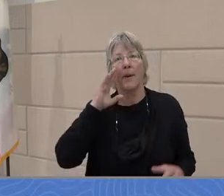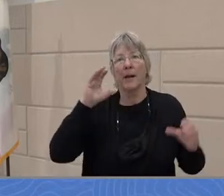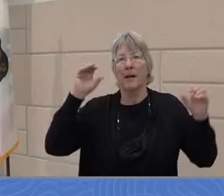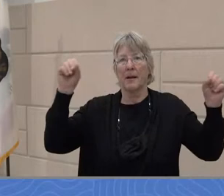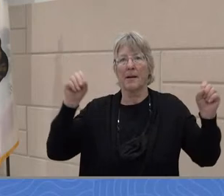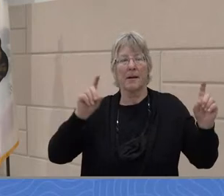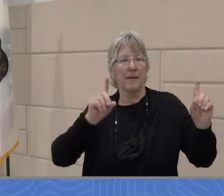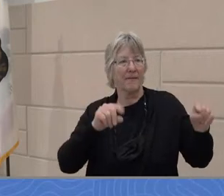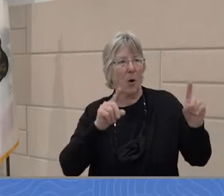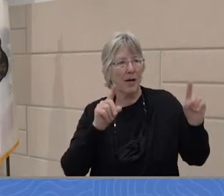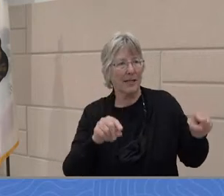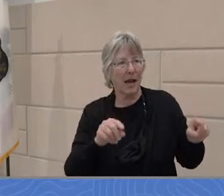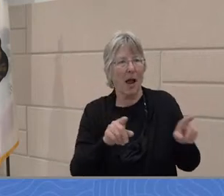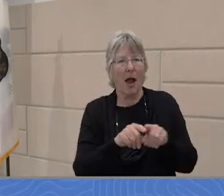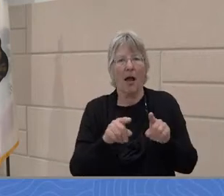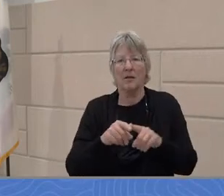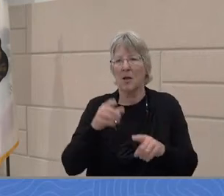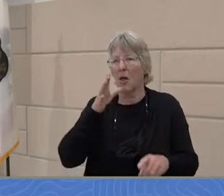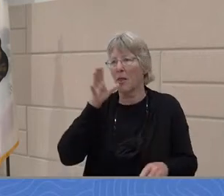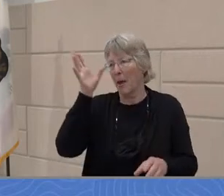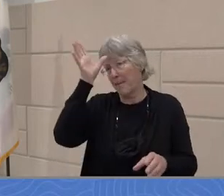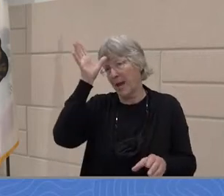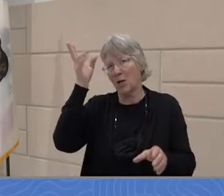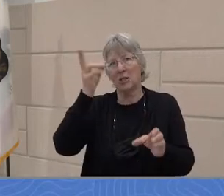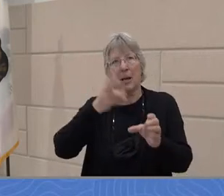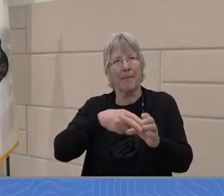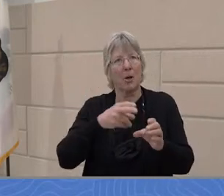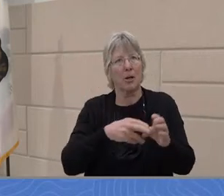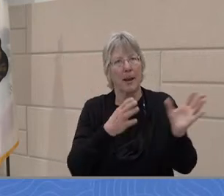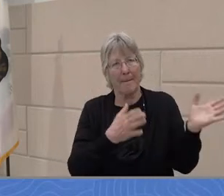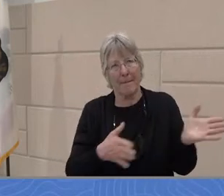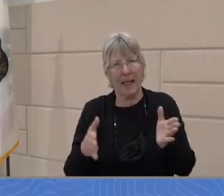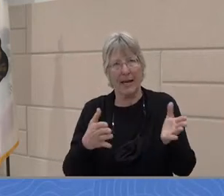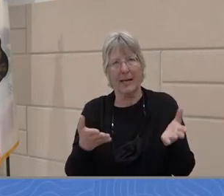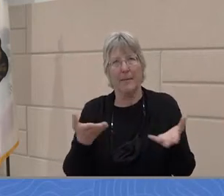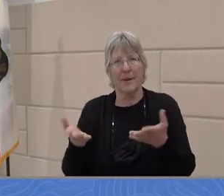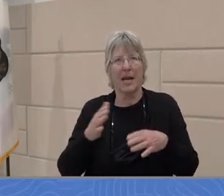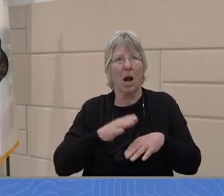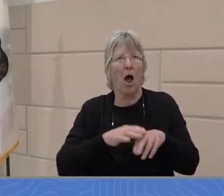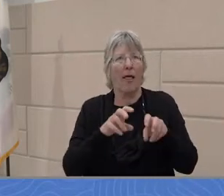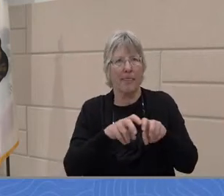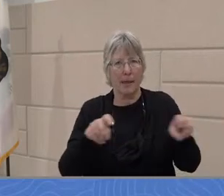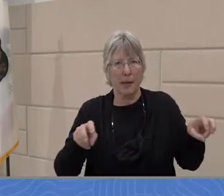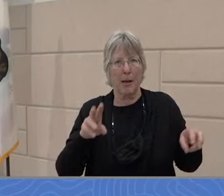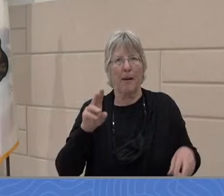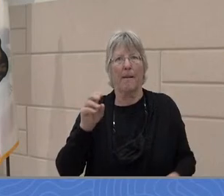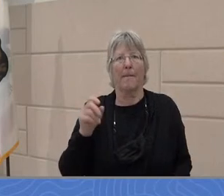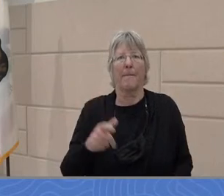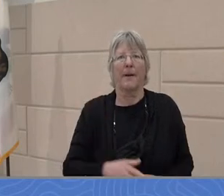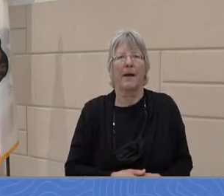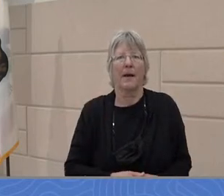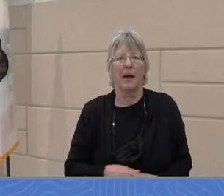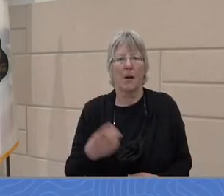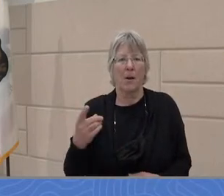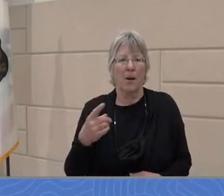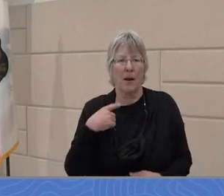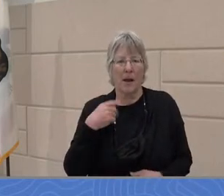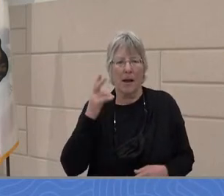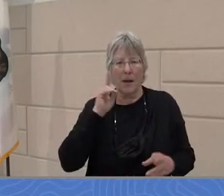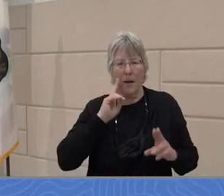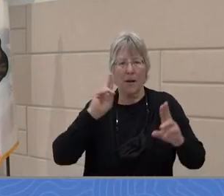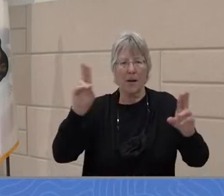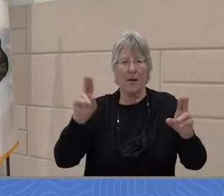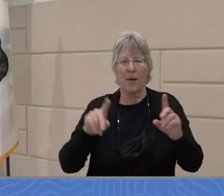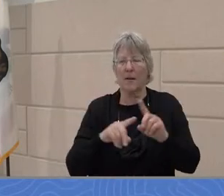รงกาเซมเซยนังในโจรวมปรุงตึงอปุ่มมาได้บานมาโจรวมนครงกาโจรวมตึงอนังครองยังบ